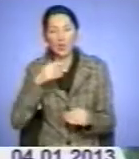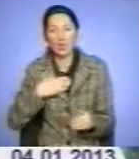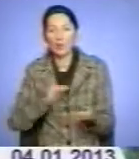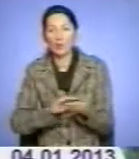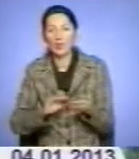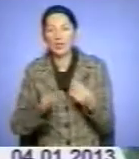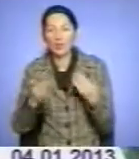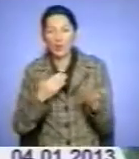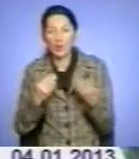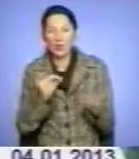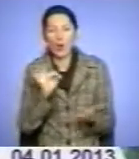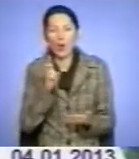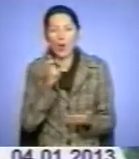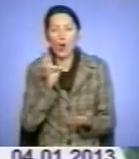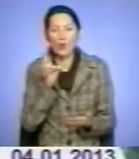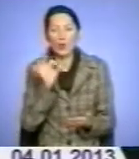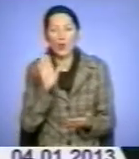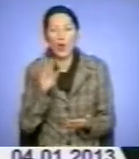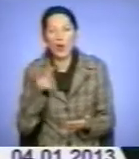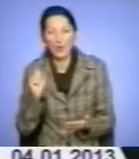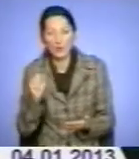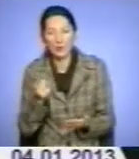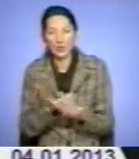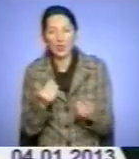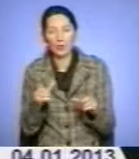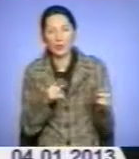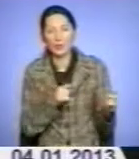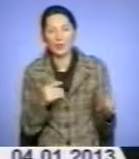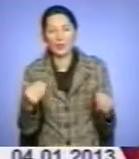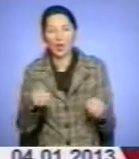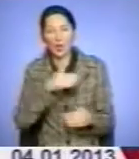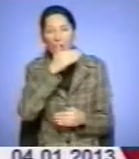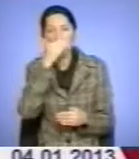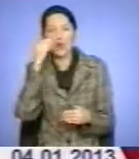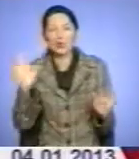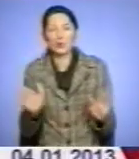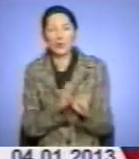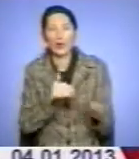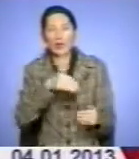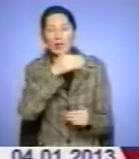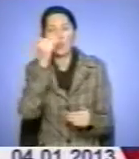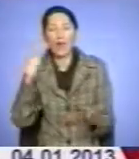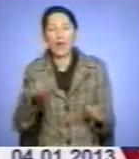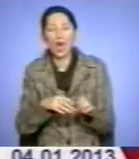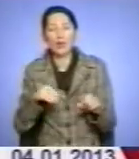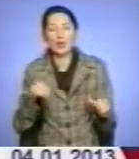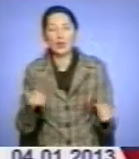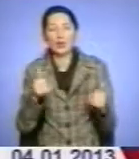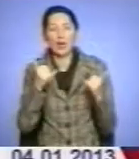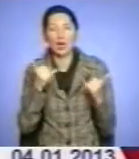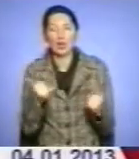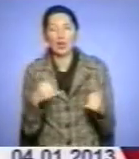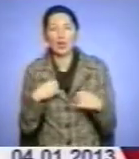із обновлянами перед поїздкою. Небо і земля, небо і земля, нині